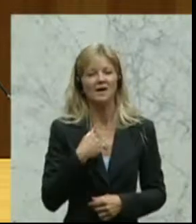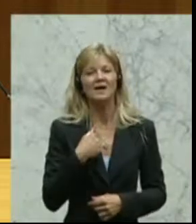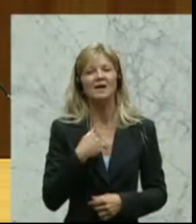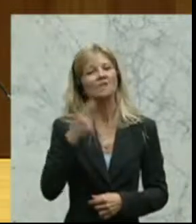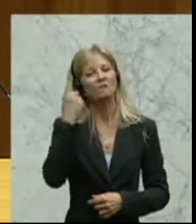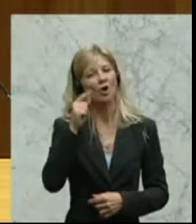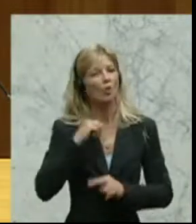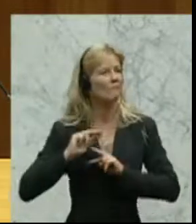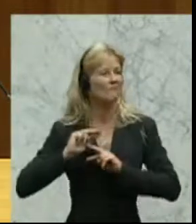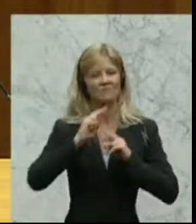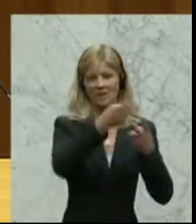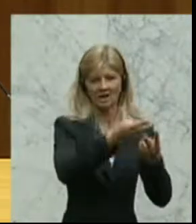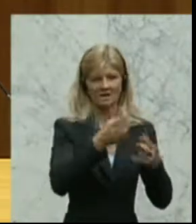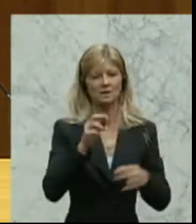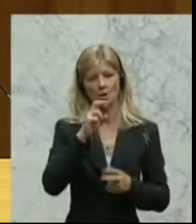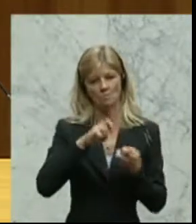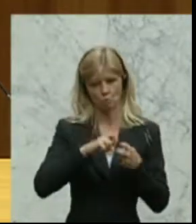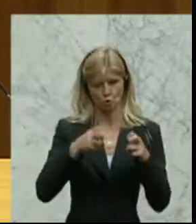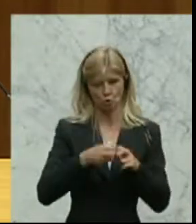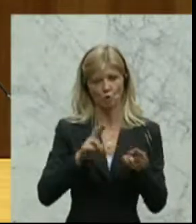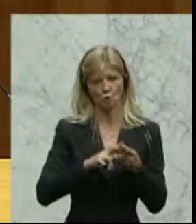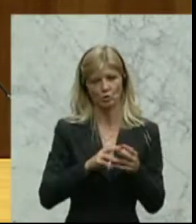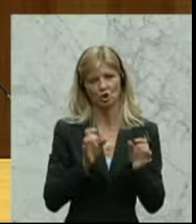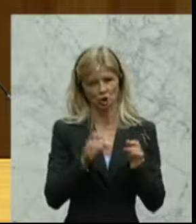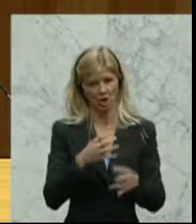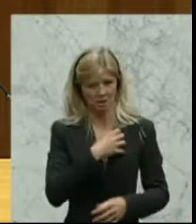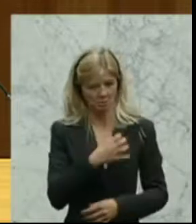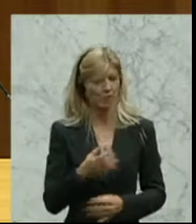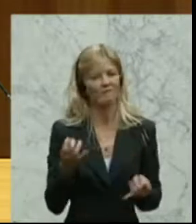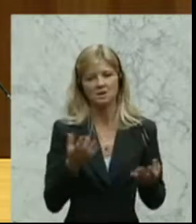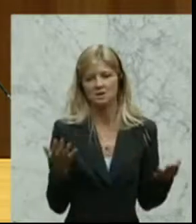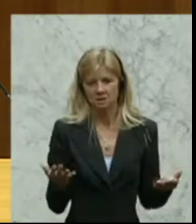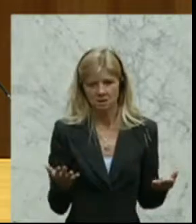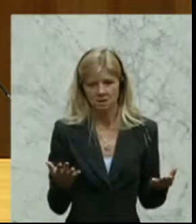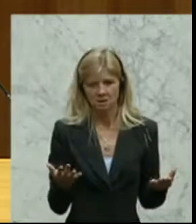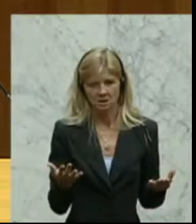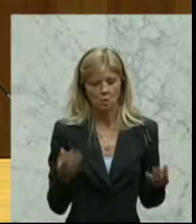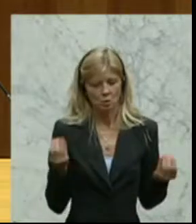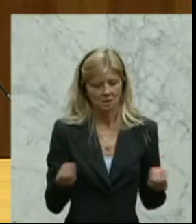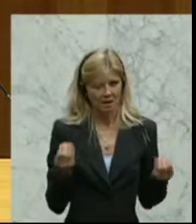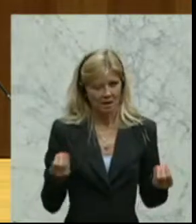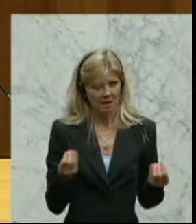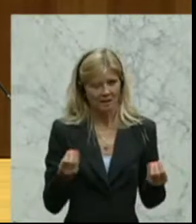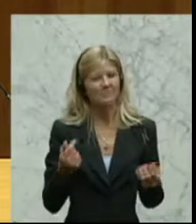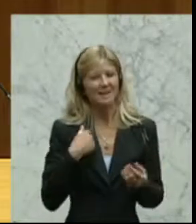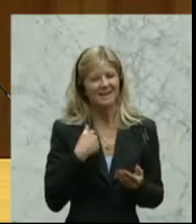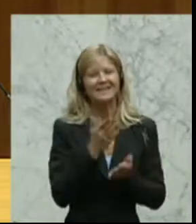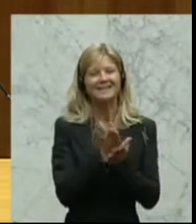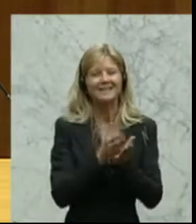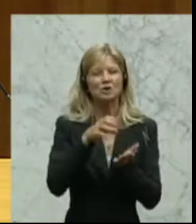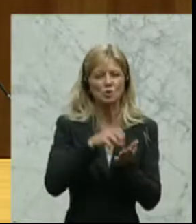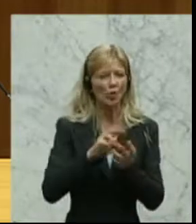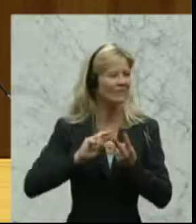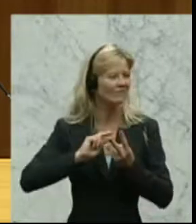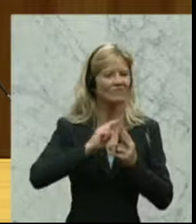betrifft, ist ganz kurz zusammengefasst jene, dass ich zwar den Dienstort wechsle, aber nicht den